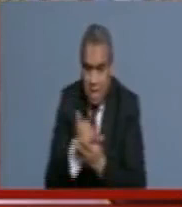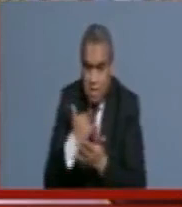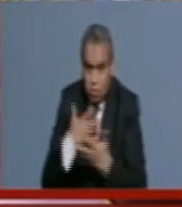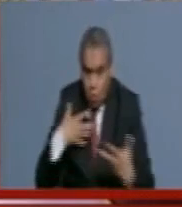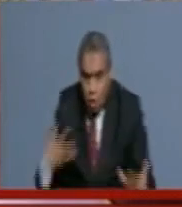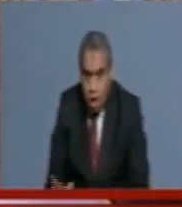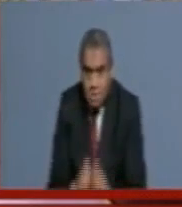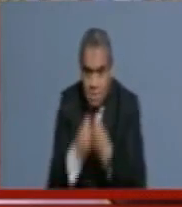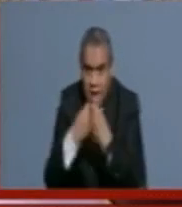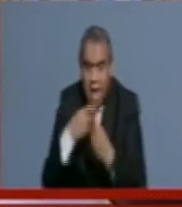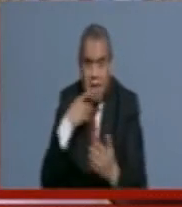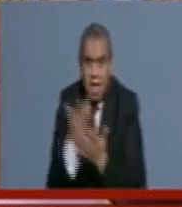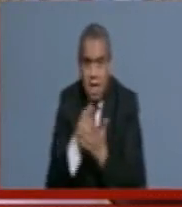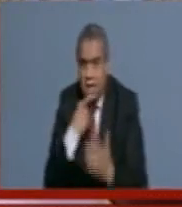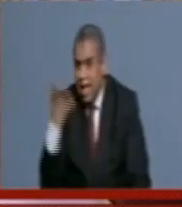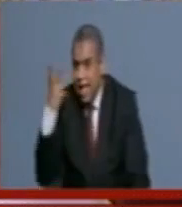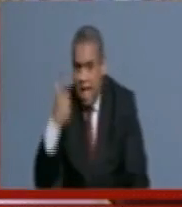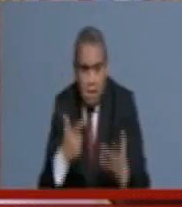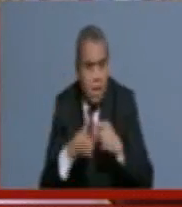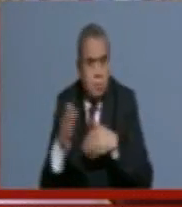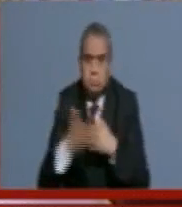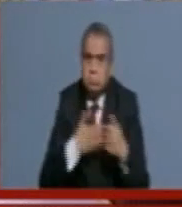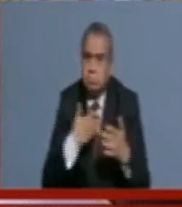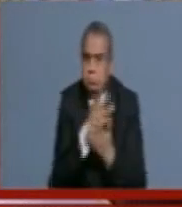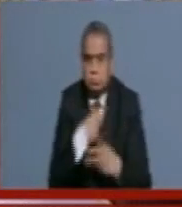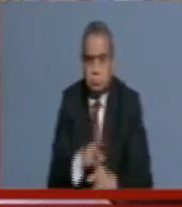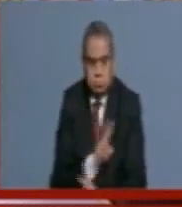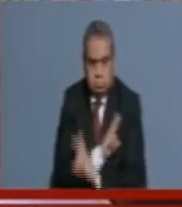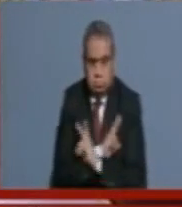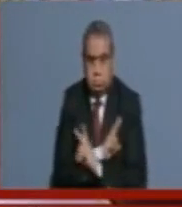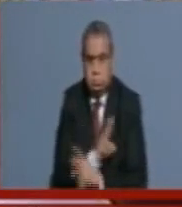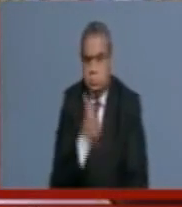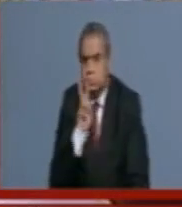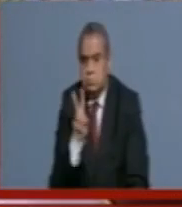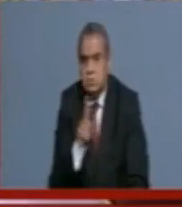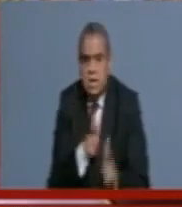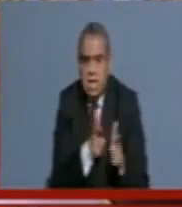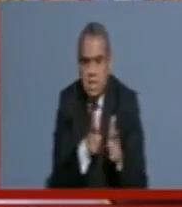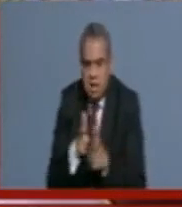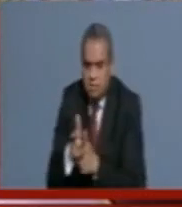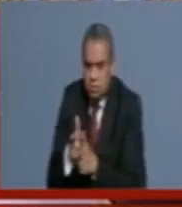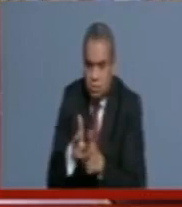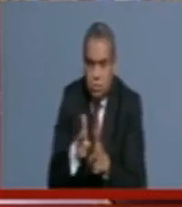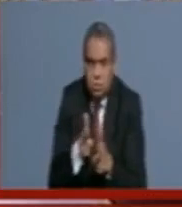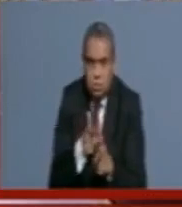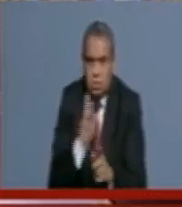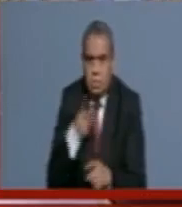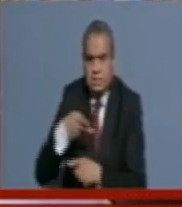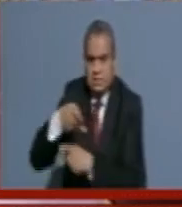القيد إيه والأرقام، إنما يشوف كل الإجراءات قدامه فيحضر.